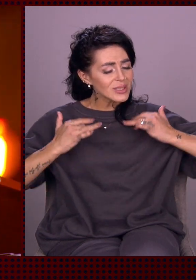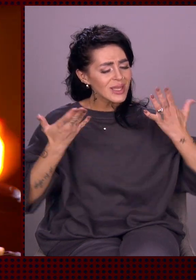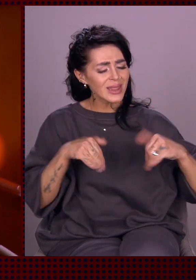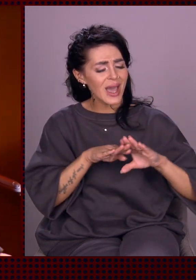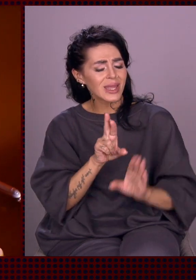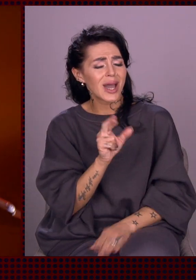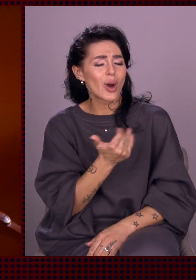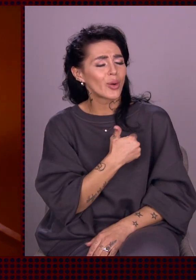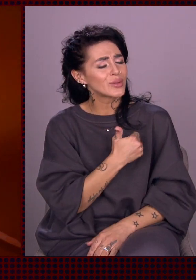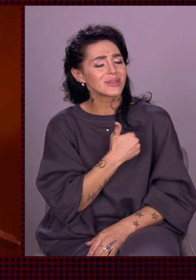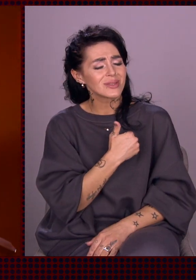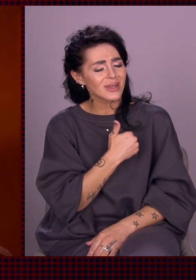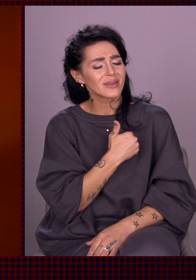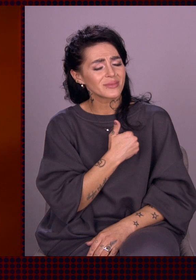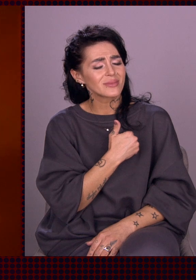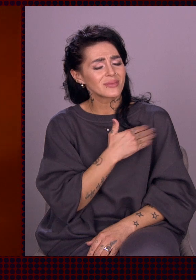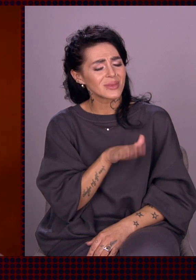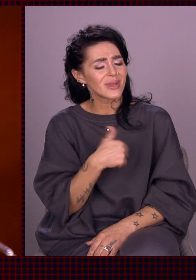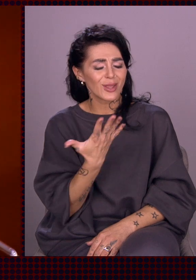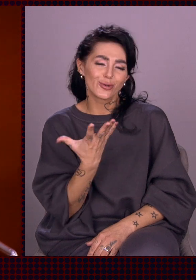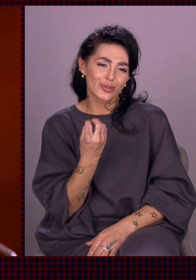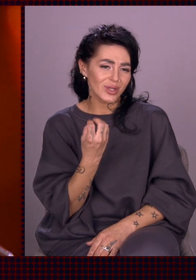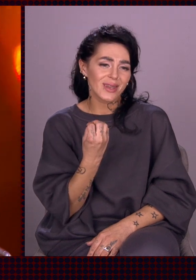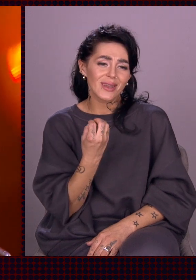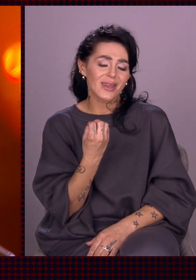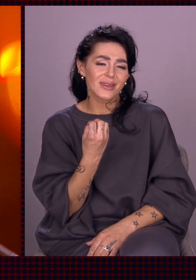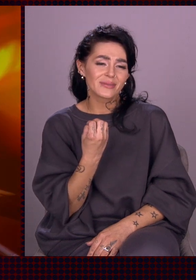хочеться, хочеться ще.